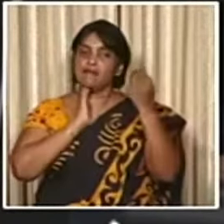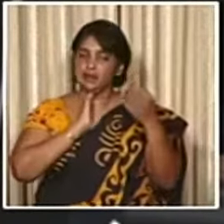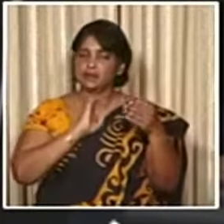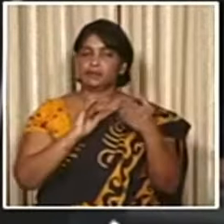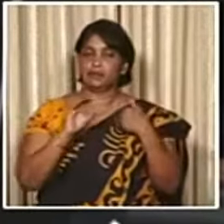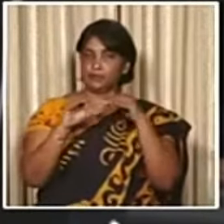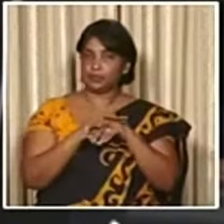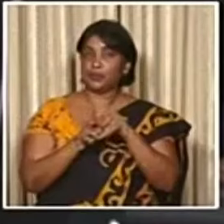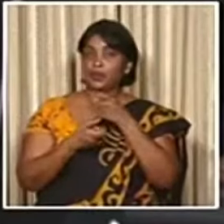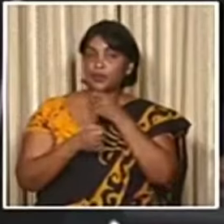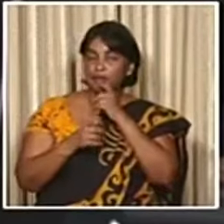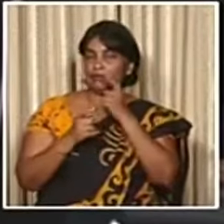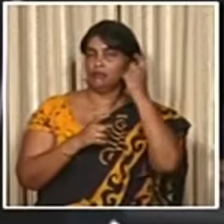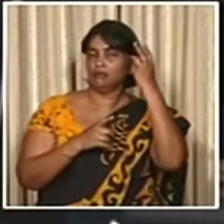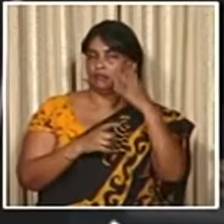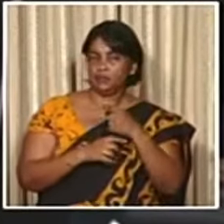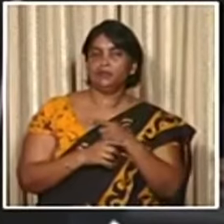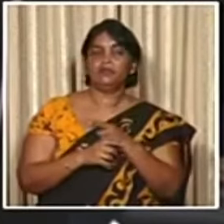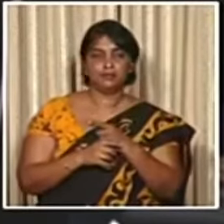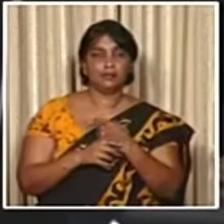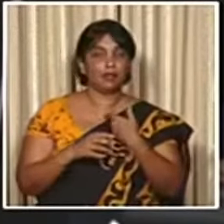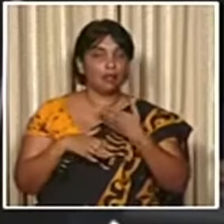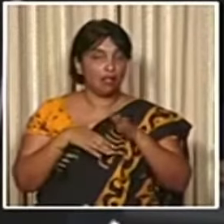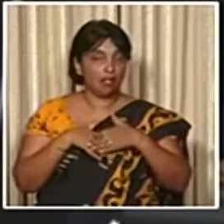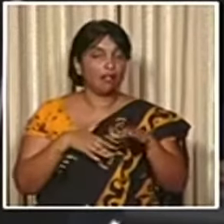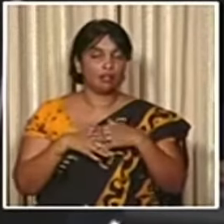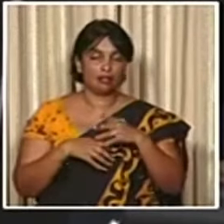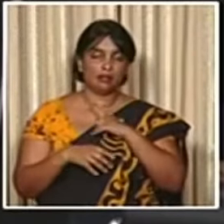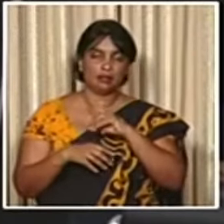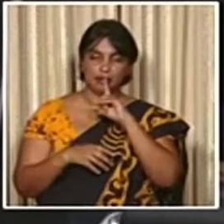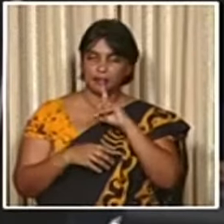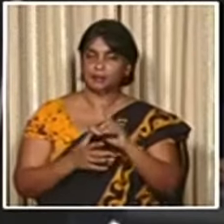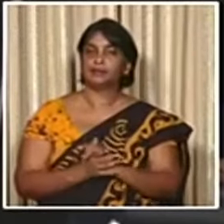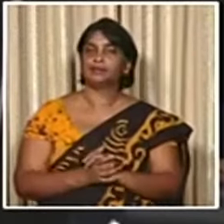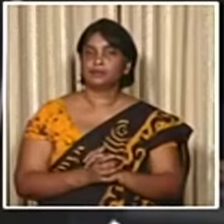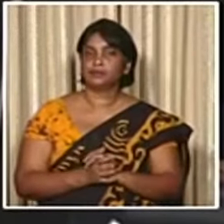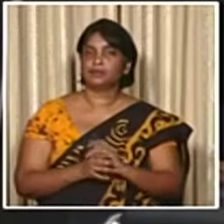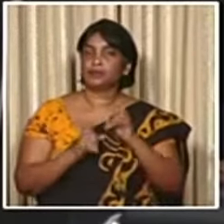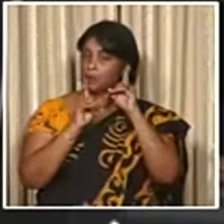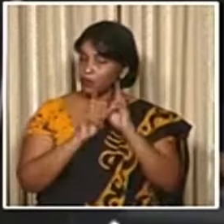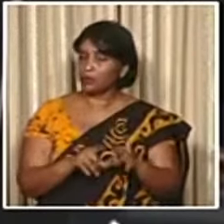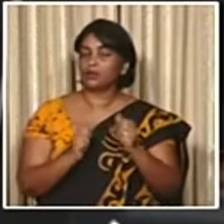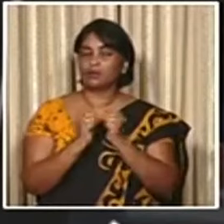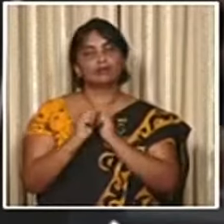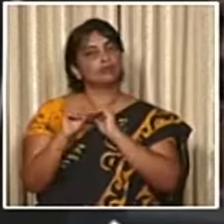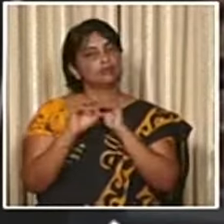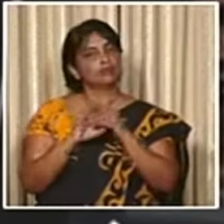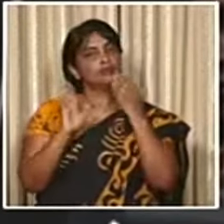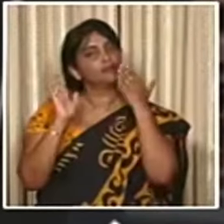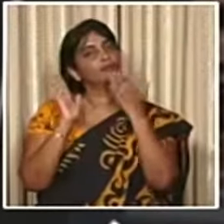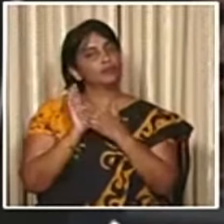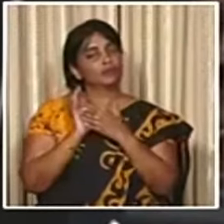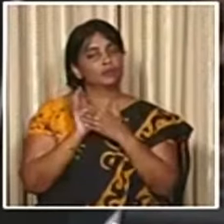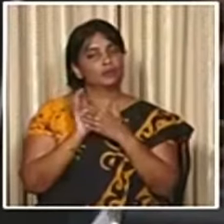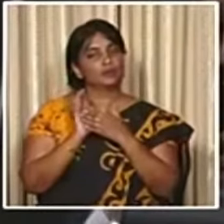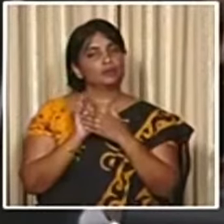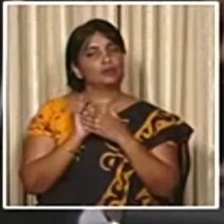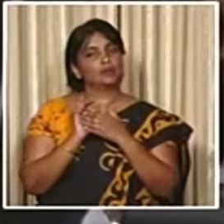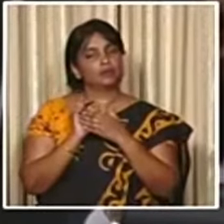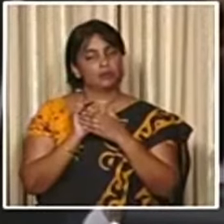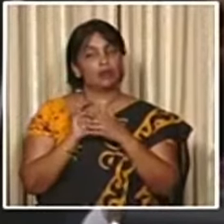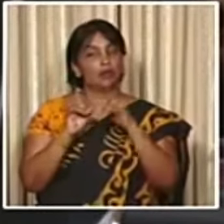මම පින හිටපු නඩුහබ ගණනාවක මම මේ මට තියෙන අත්දැකීම කියන්නේ. ඒ සේවාදායකව ඇවිල්ලා ඉදිරිපත් කරපු කරුණු මේ.